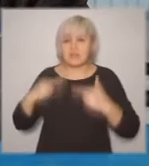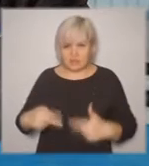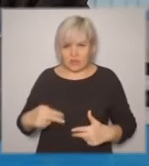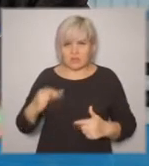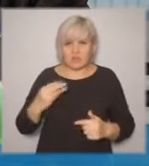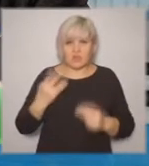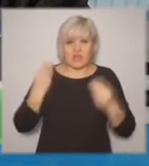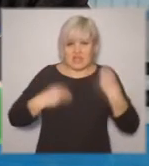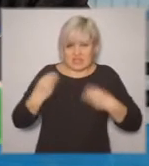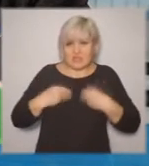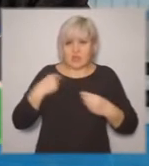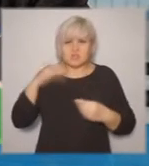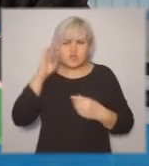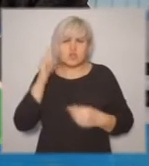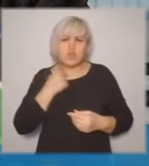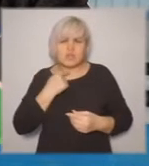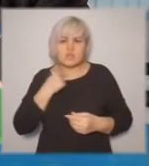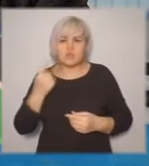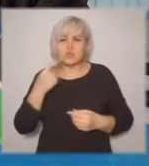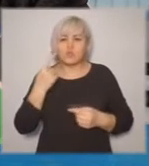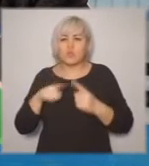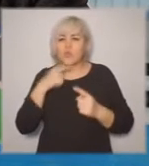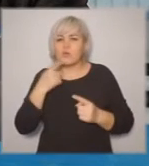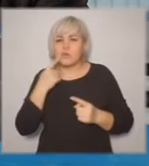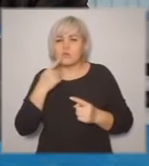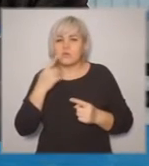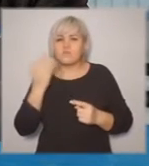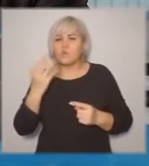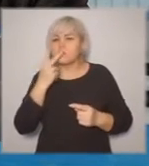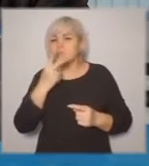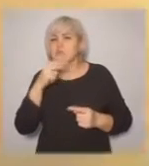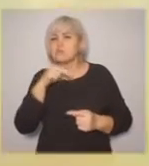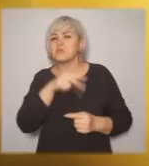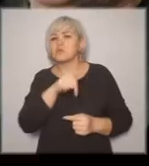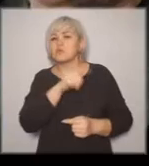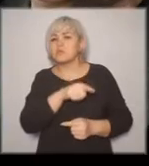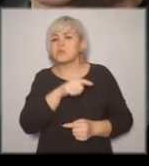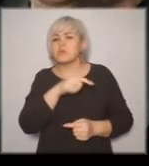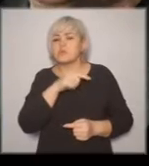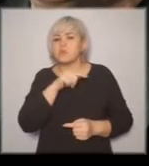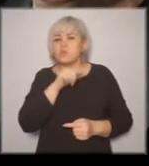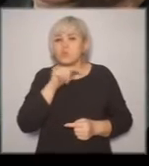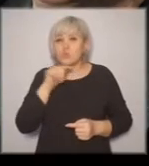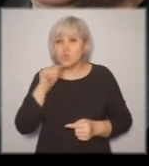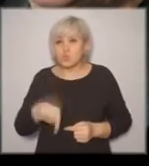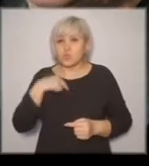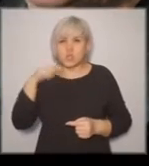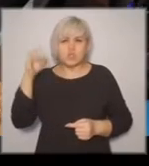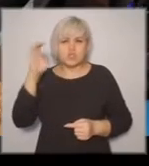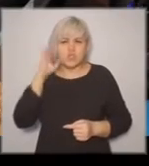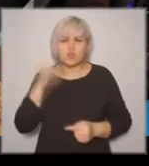на тренировку в бассейн, а в это время мой сын закончил тренироваться со своей группой, и вышли они из